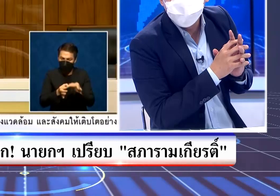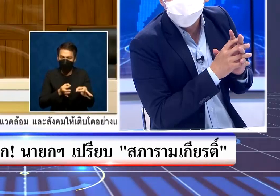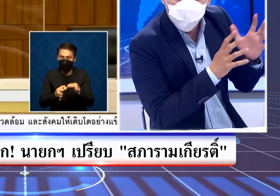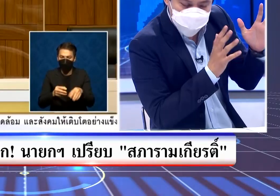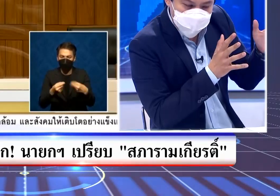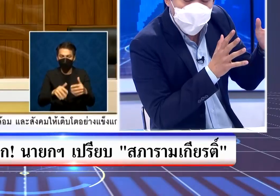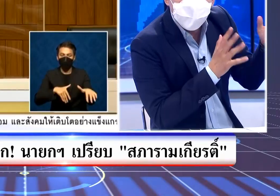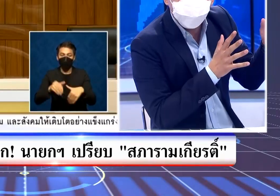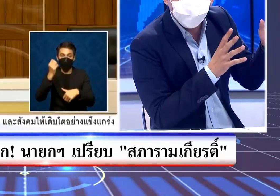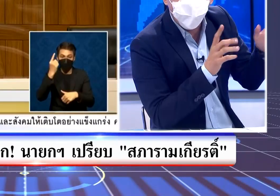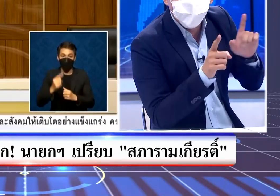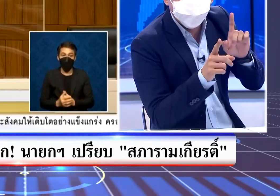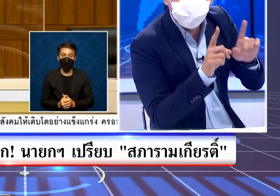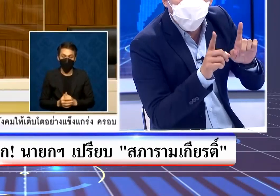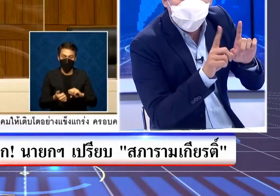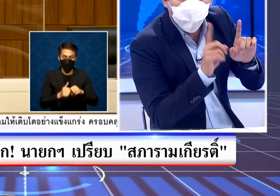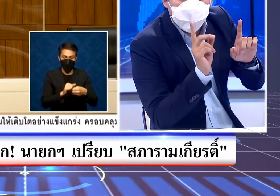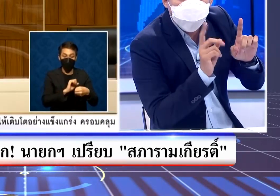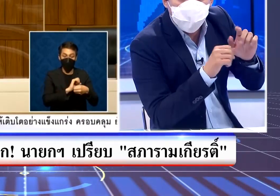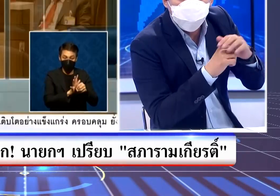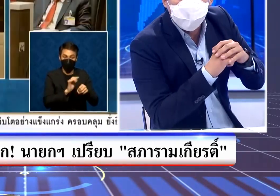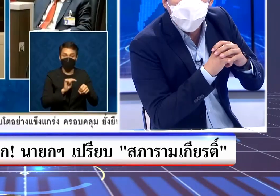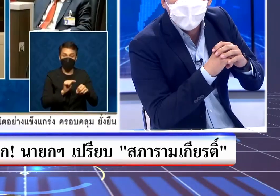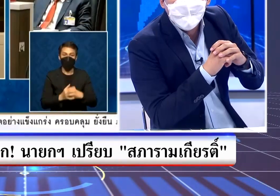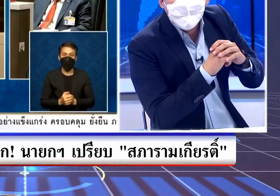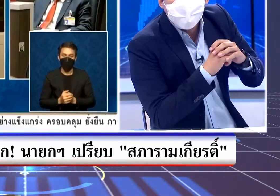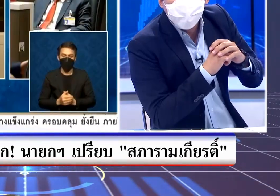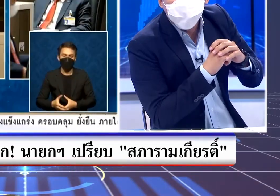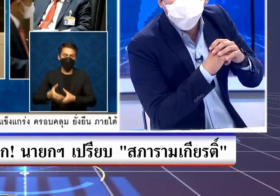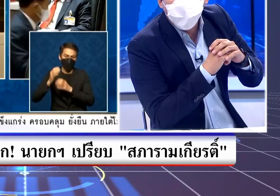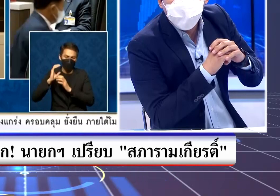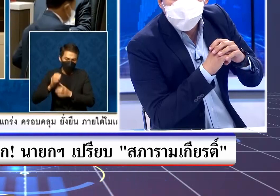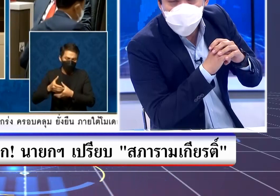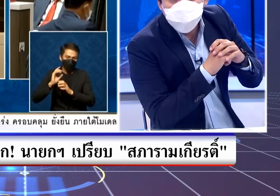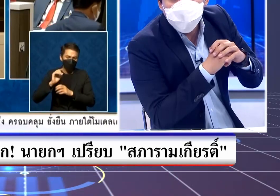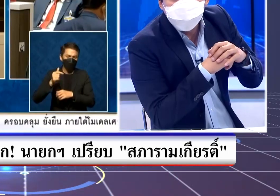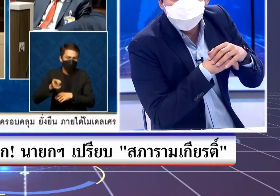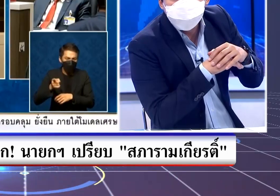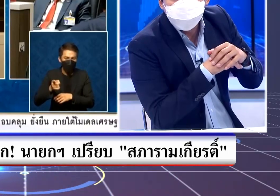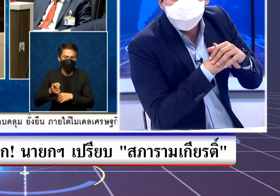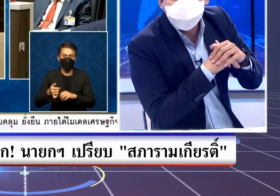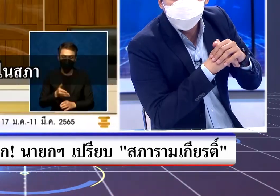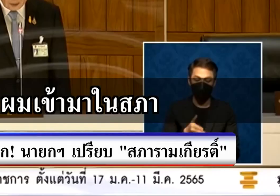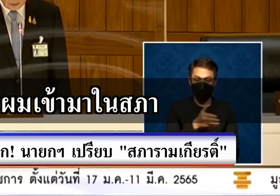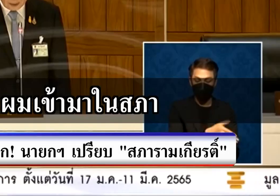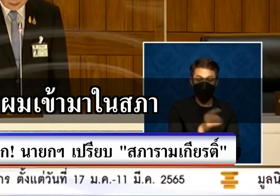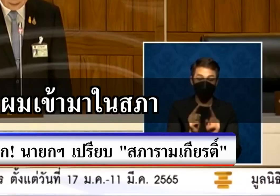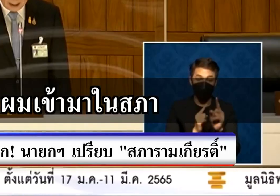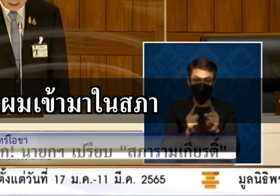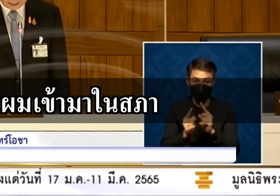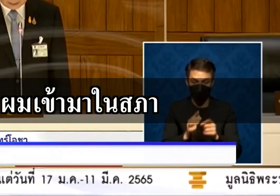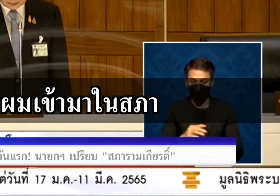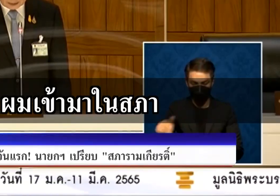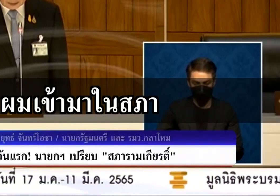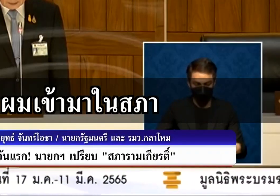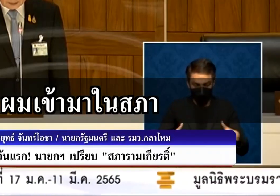ามเกียรติ์คือคุณหมอชนน่านบอกเป็นยักษ์เนี่ยความหมายไม่ตรงกันนะตอนท้ายเมื่อครู่เนี่ยแต่ว่าท่านนายกพูดเอาไว้ในแบบนี้ครับ ผมเข้ามาในส